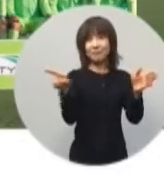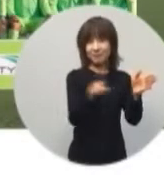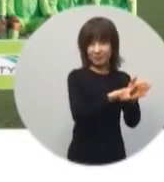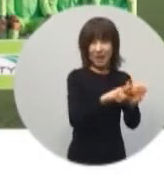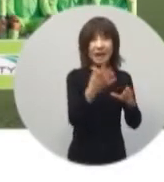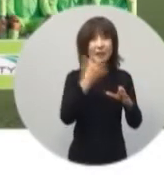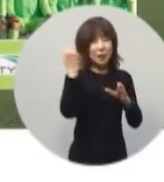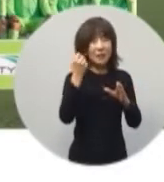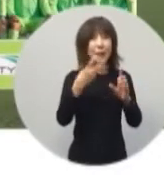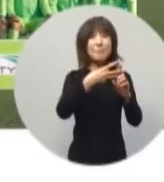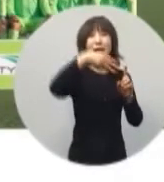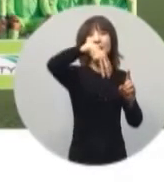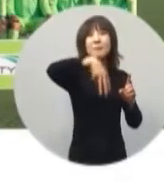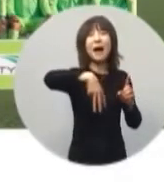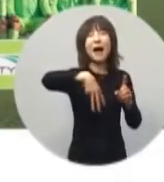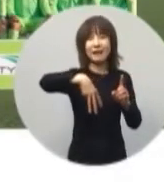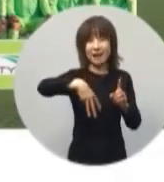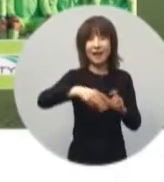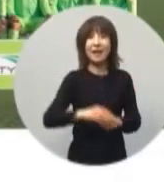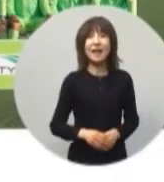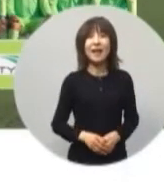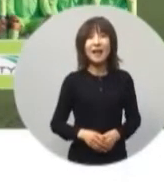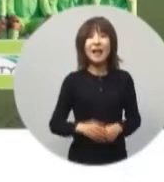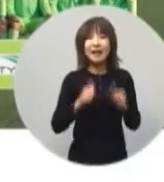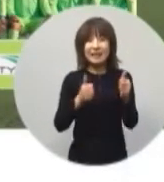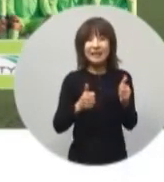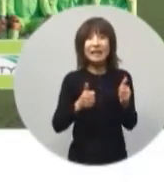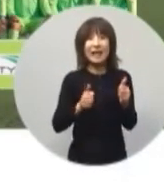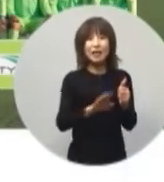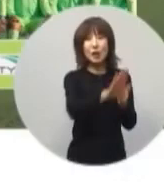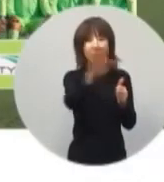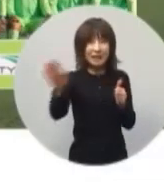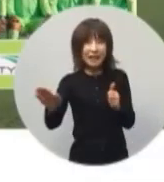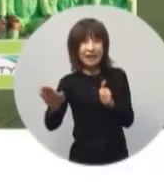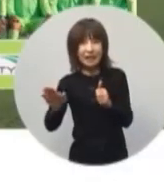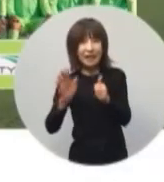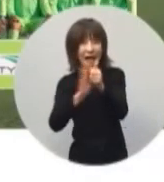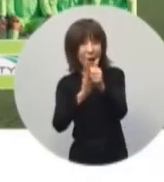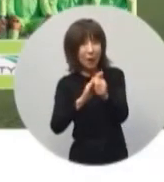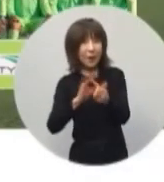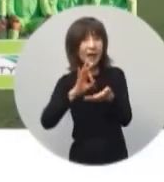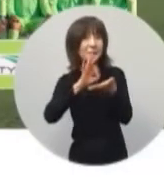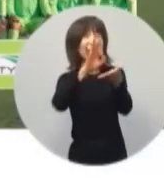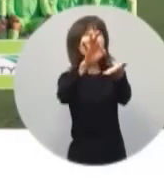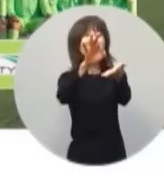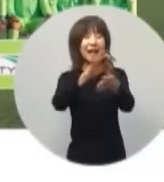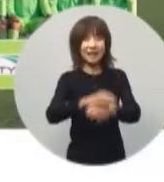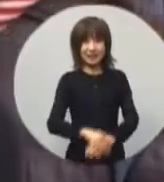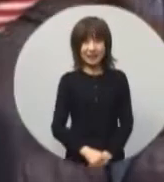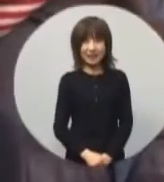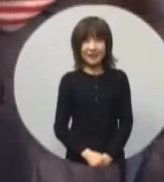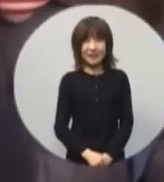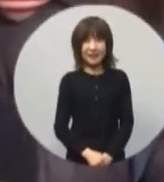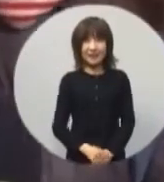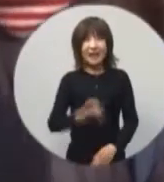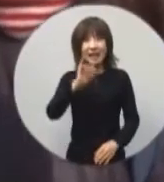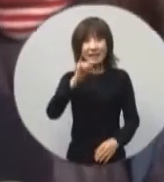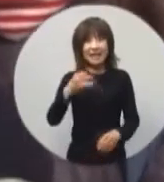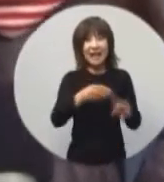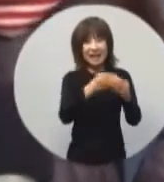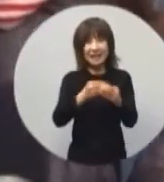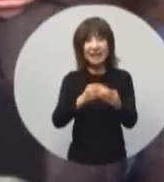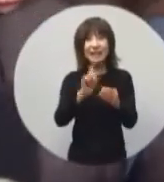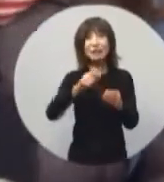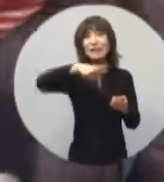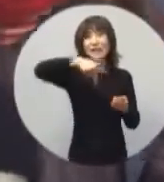南ベルマーレ、ここで茅ヶ崎の皆さんからの応援メッセージを紹介します。 J リーグ一部昇